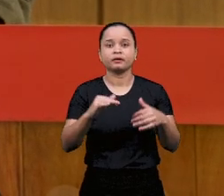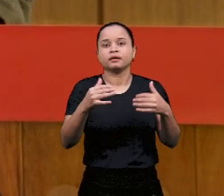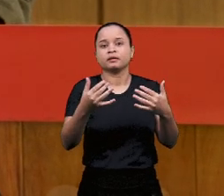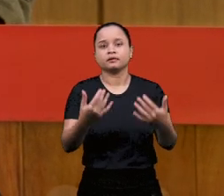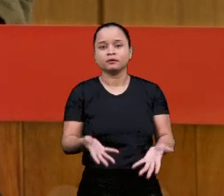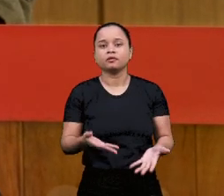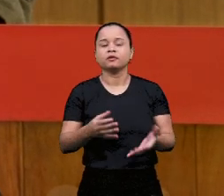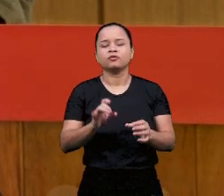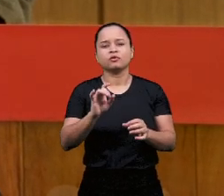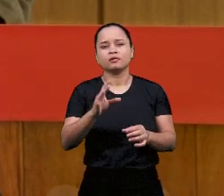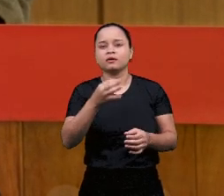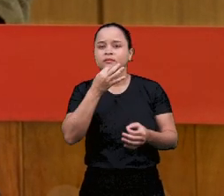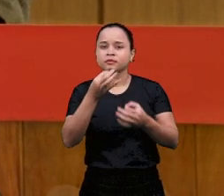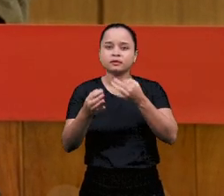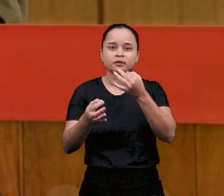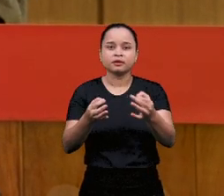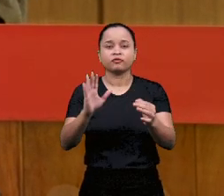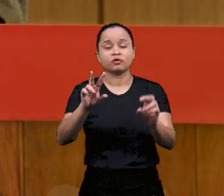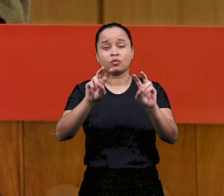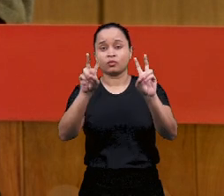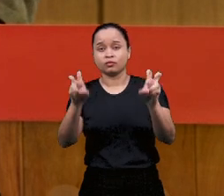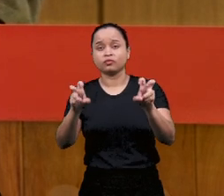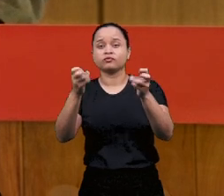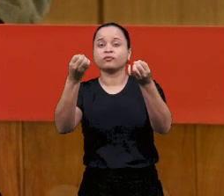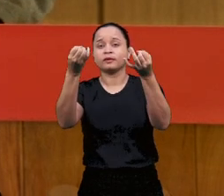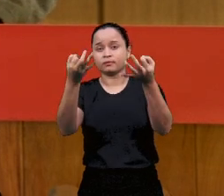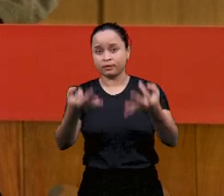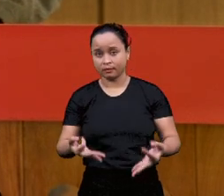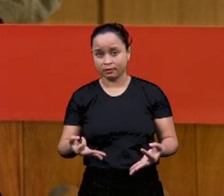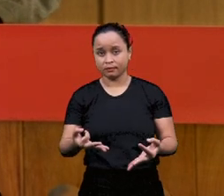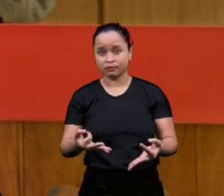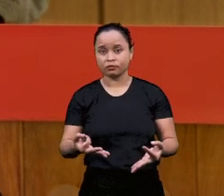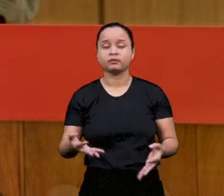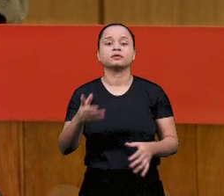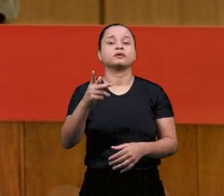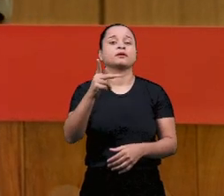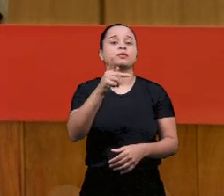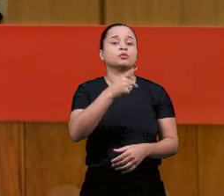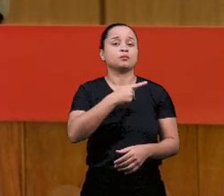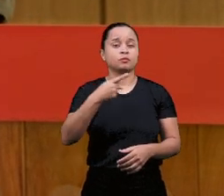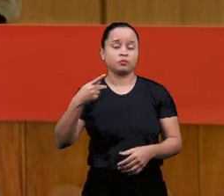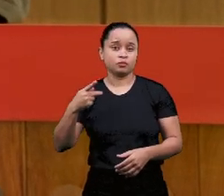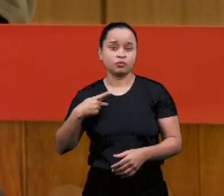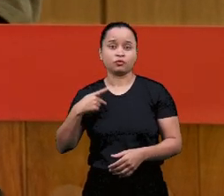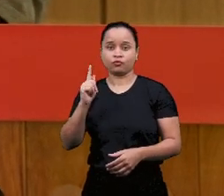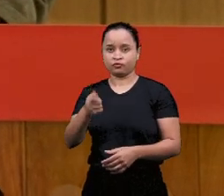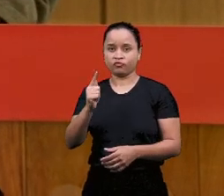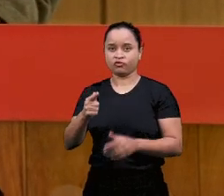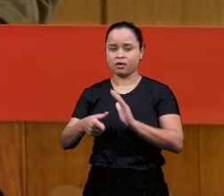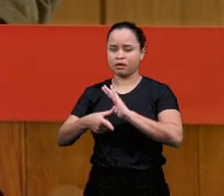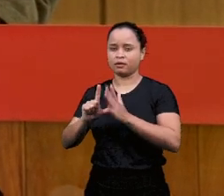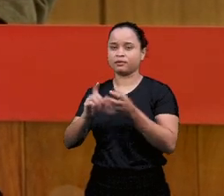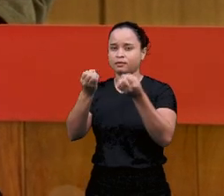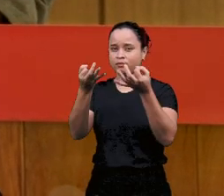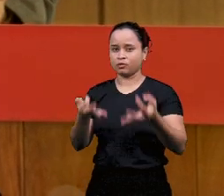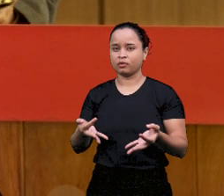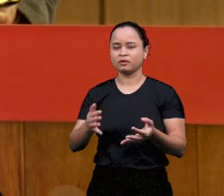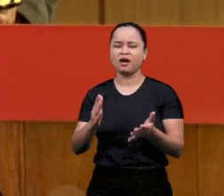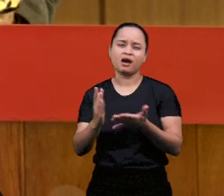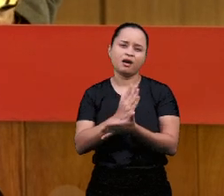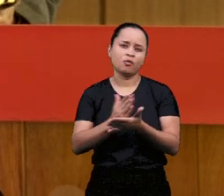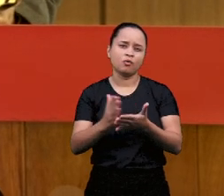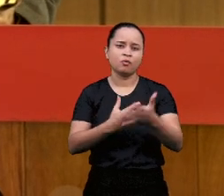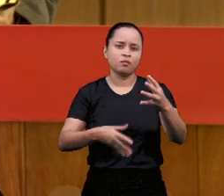était très bien placé par le passage de Chi qui m'a précédé, je vais faire juste quelques